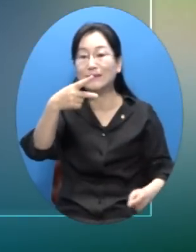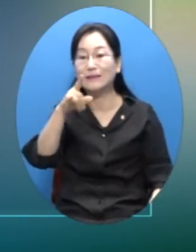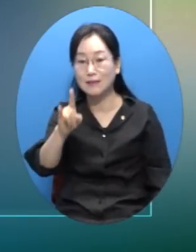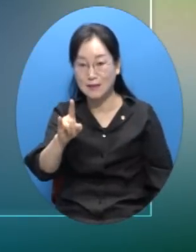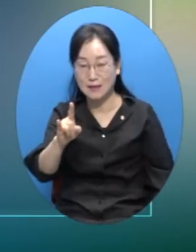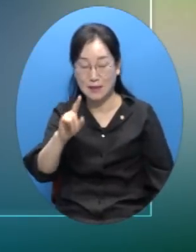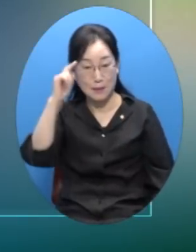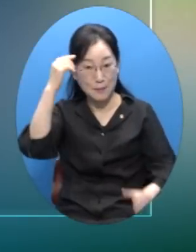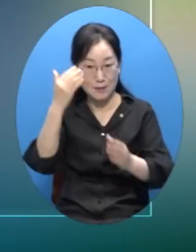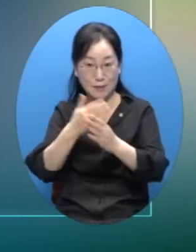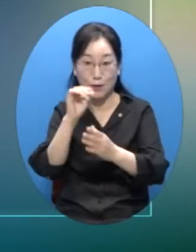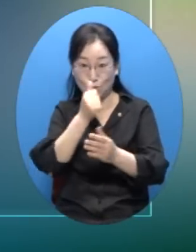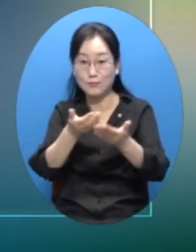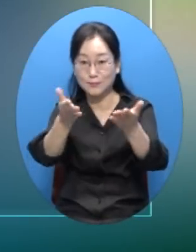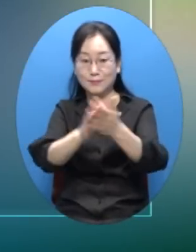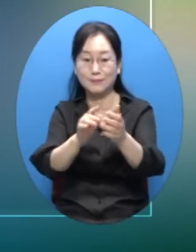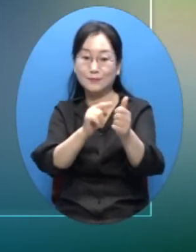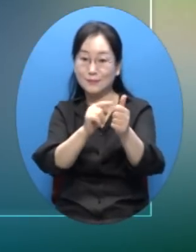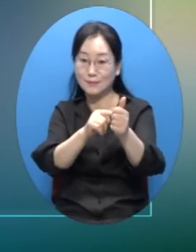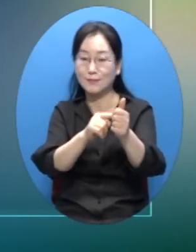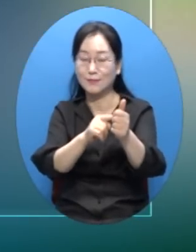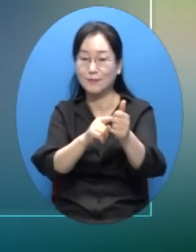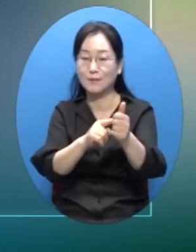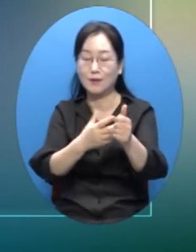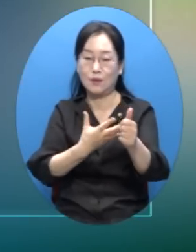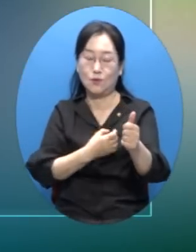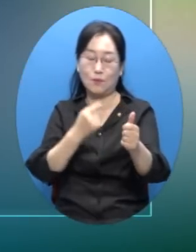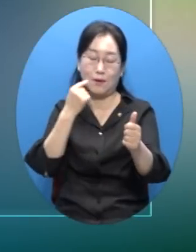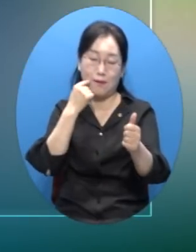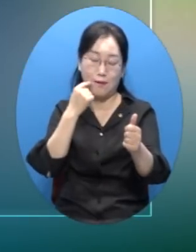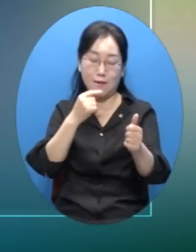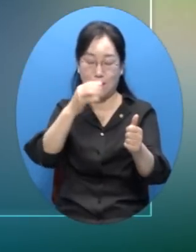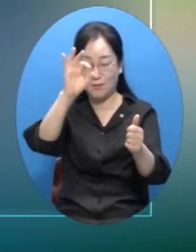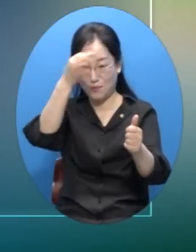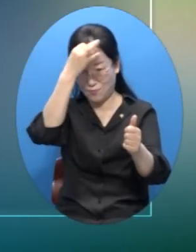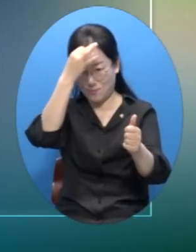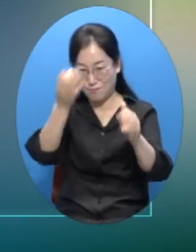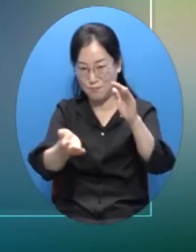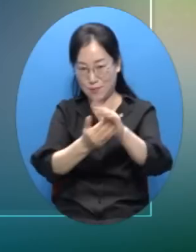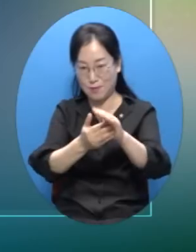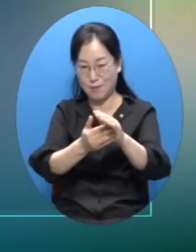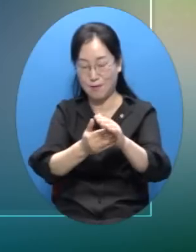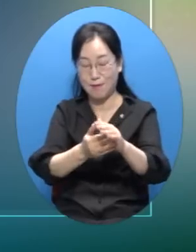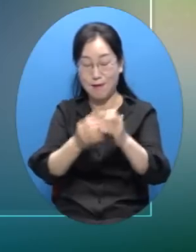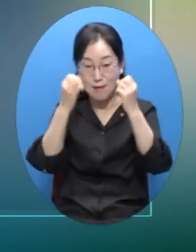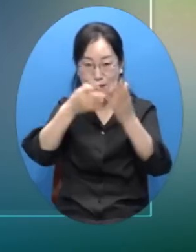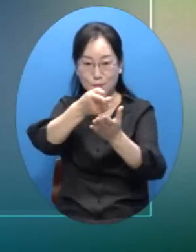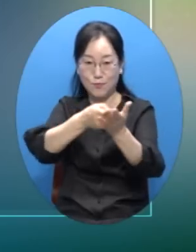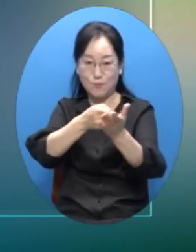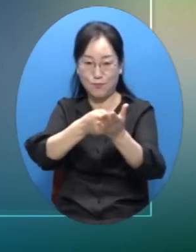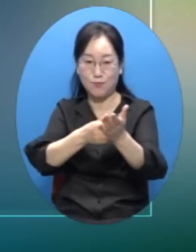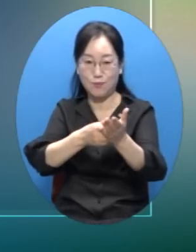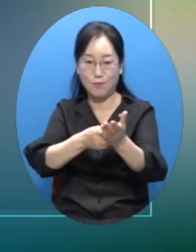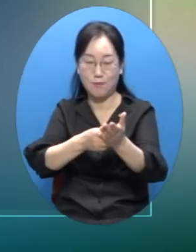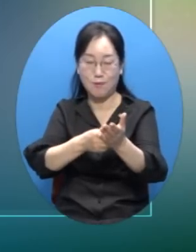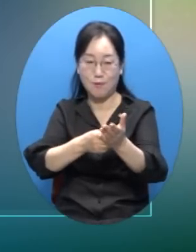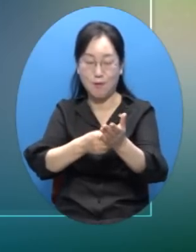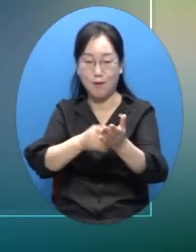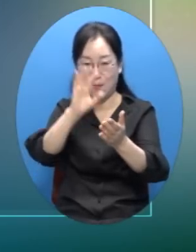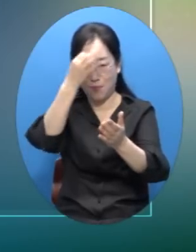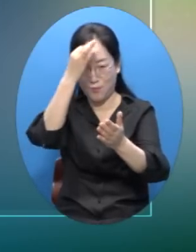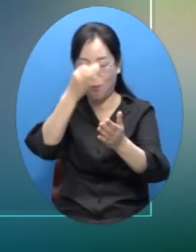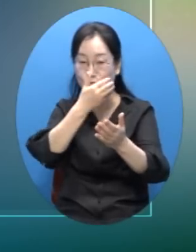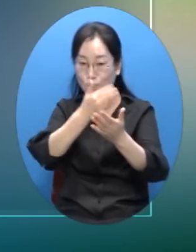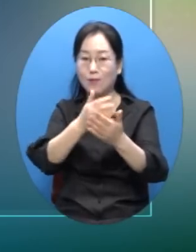원합니다. 이분은 유방암의 명의로 새로운 술법 복음 및 국민 예방할 때 앞서섰던 귀한